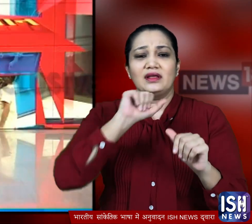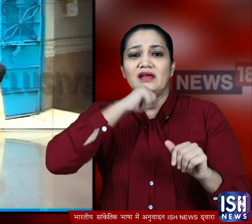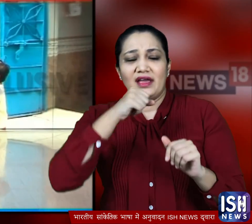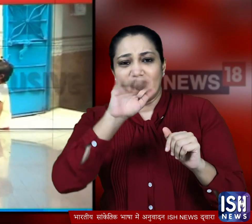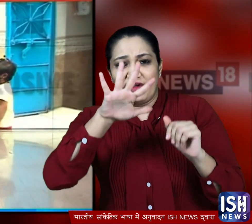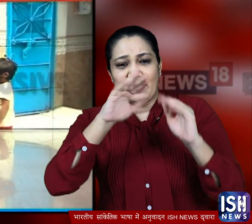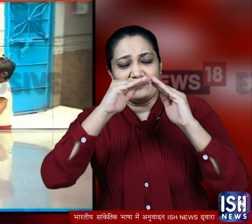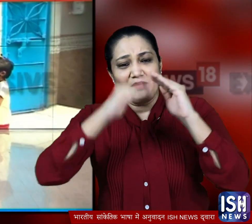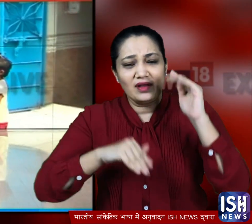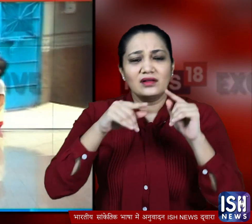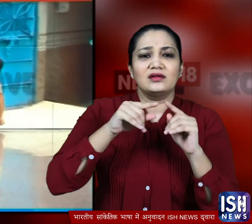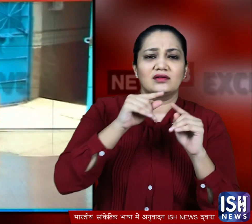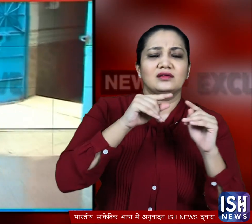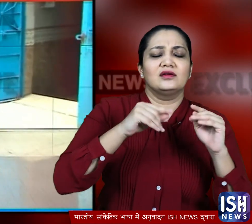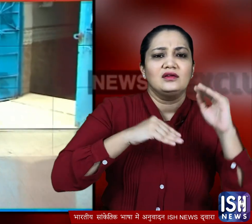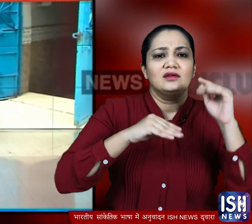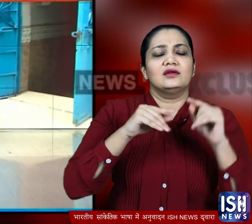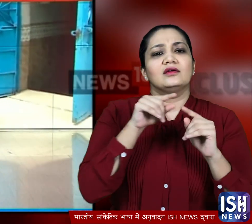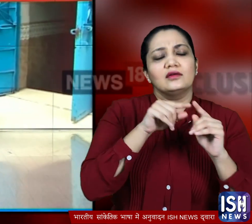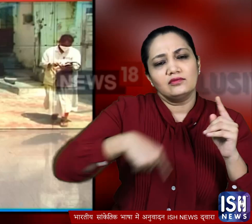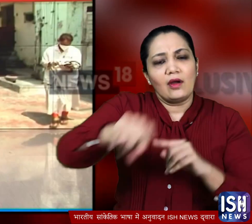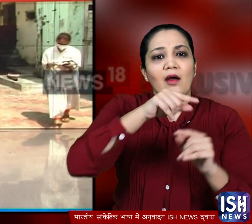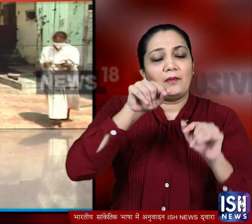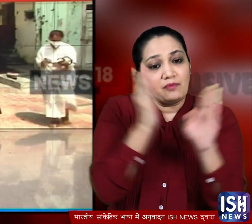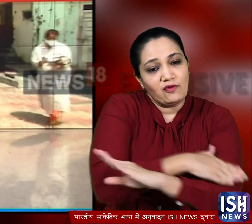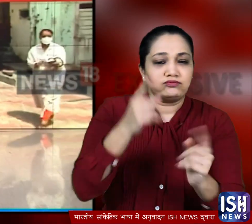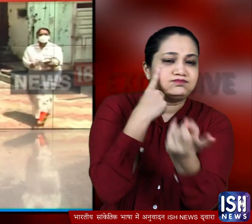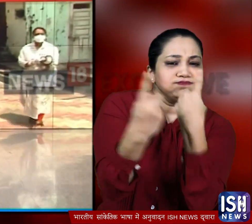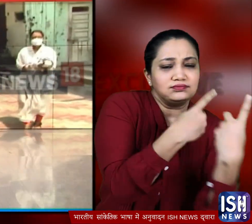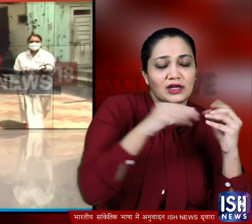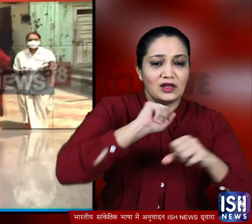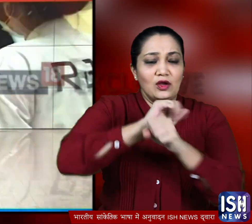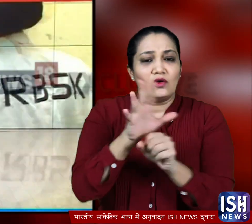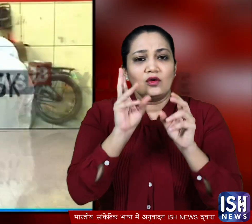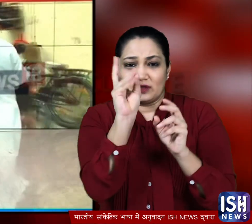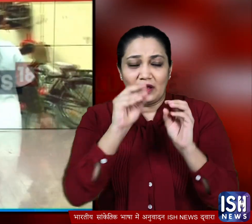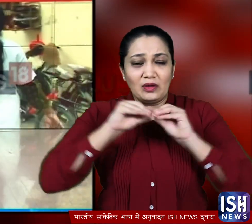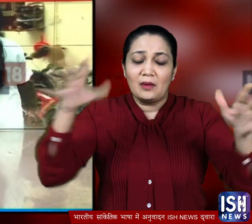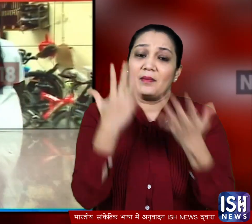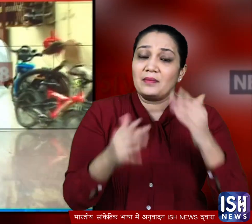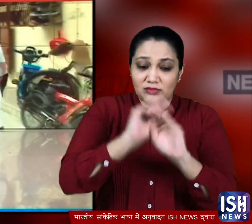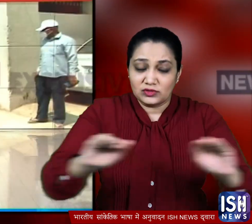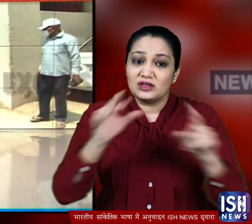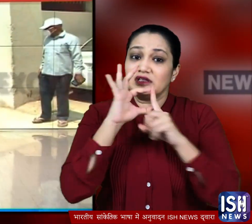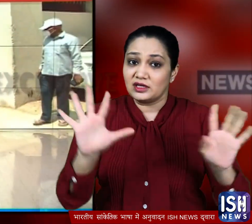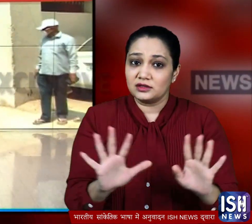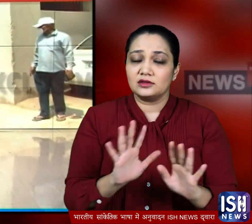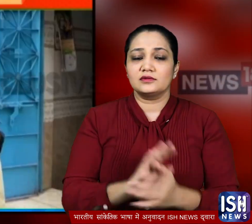साल के तक के बच्चों की पहले से ही स्क्रीनिंग शुरू कर दी गई। महामारी की तीसरी लहर को बच्चों के लिए खतरनाक बताया जा